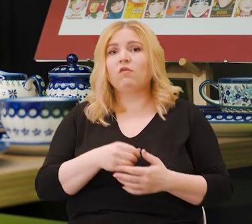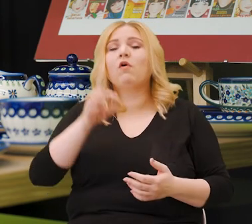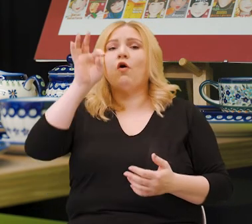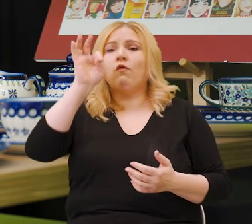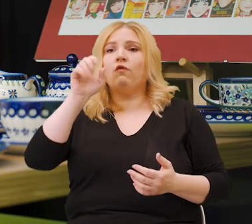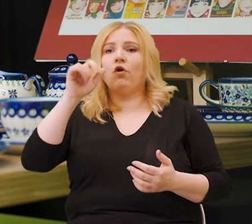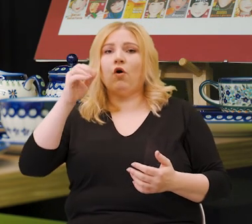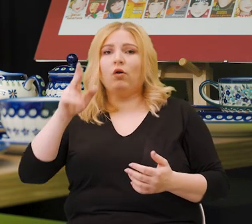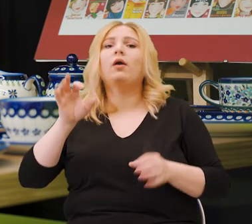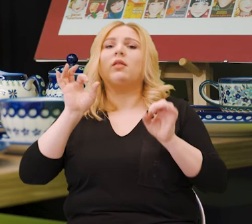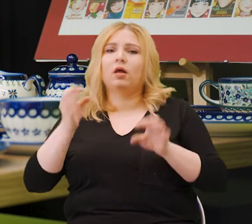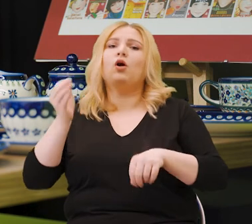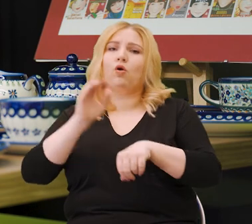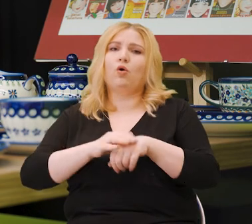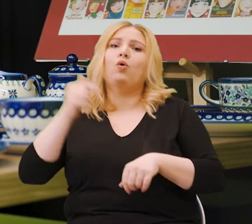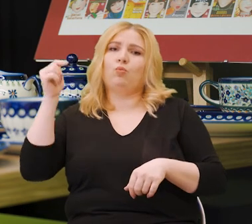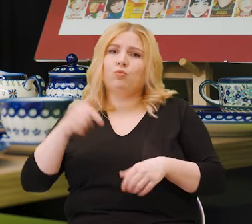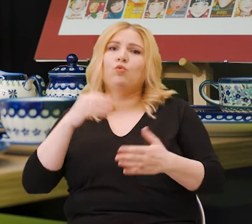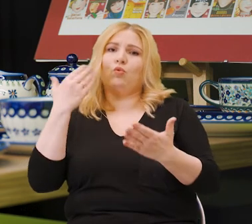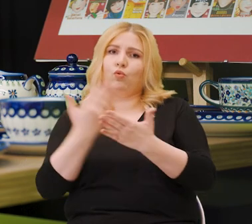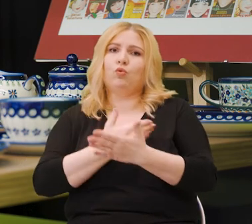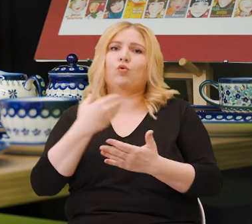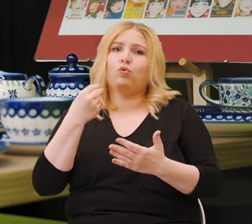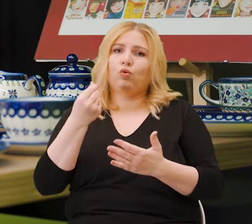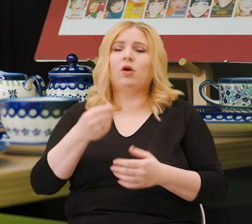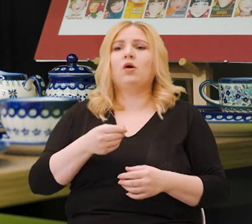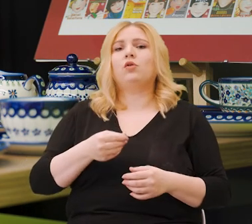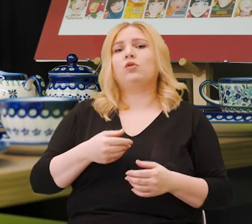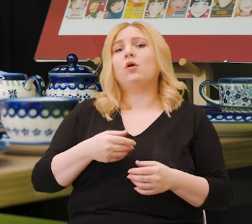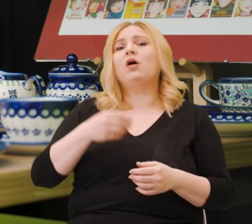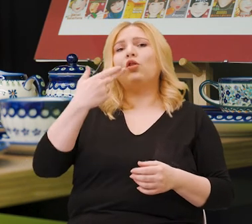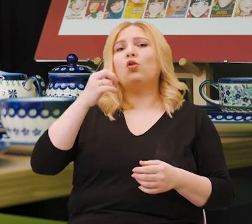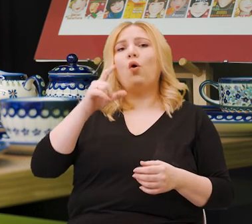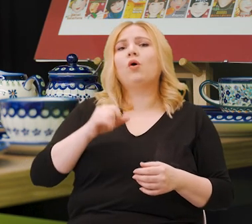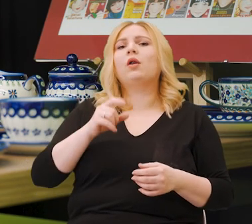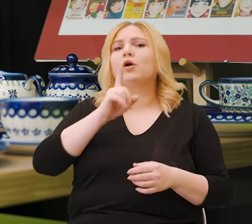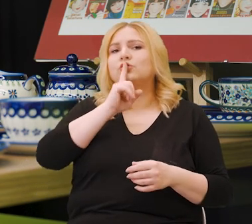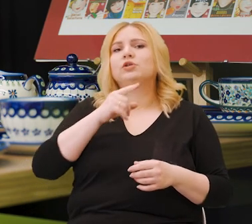wyjątkowo zgadza, bo przecież to nie Nora je pogryzła, a sprawca i tak jest poza